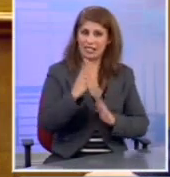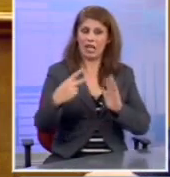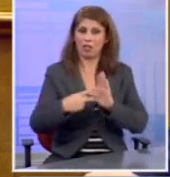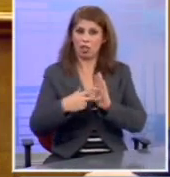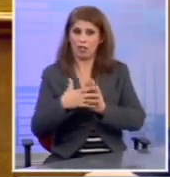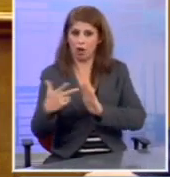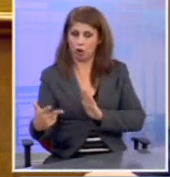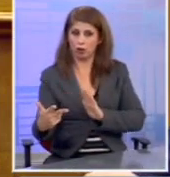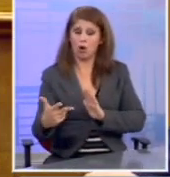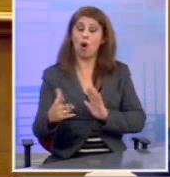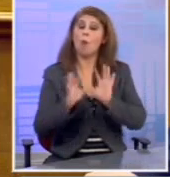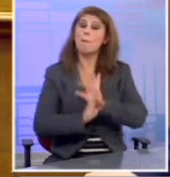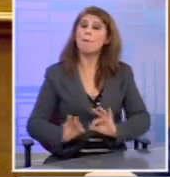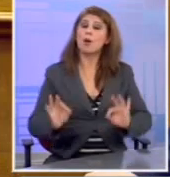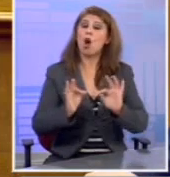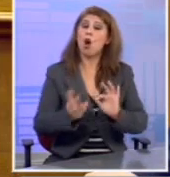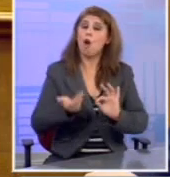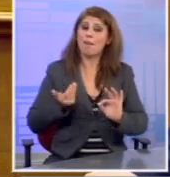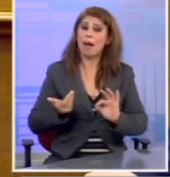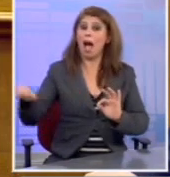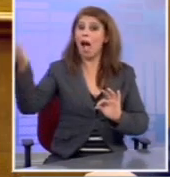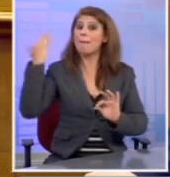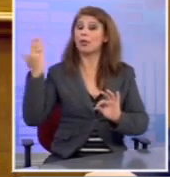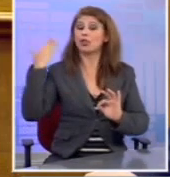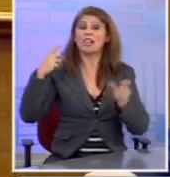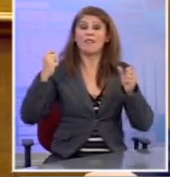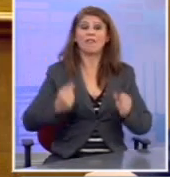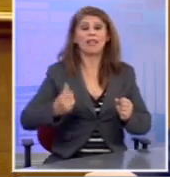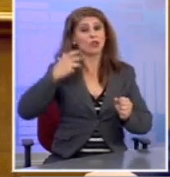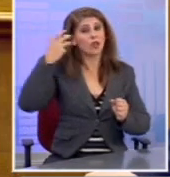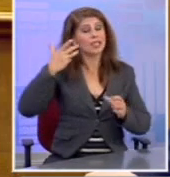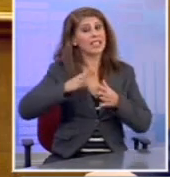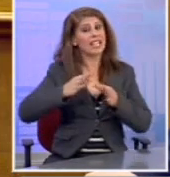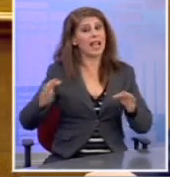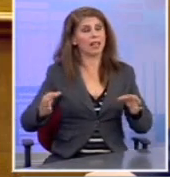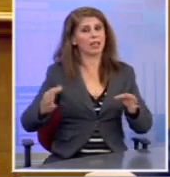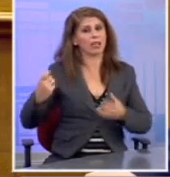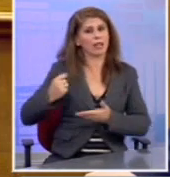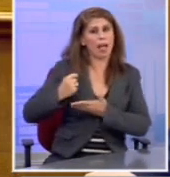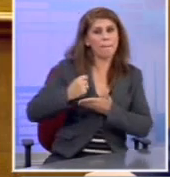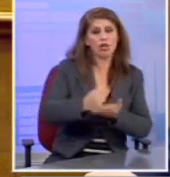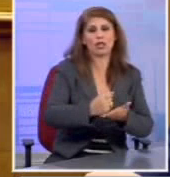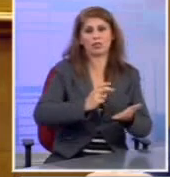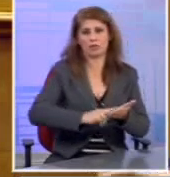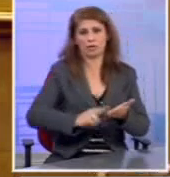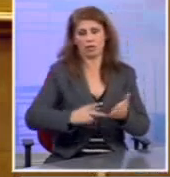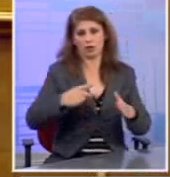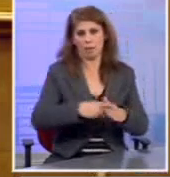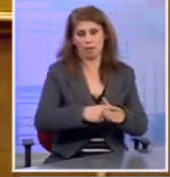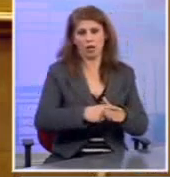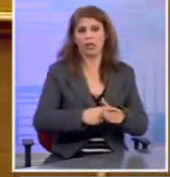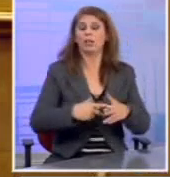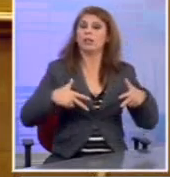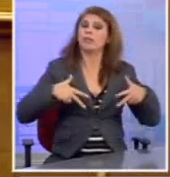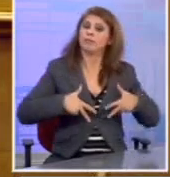προβλέπατε από τότε ως βασικό σενάριο για την επιχορήγηση των ασφαλιστικών ταμείων από